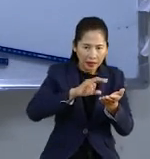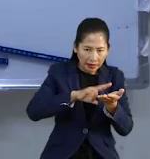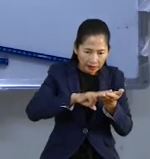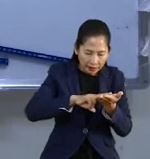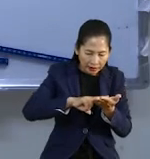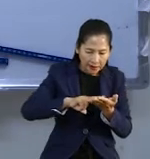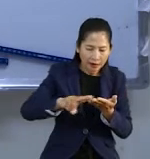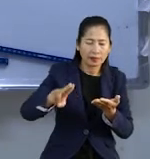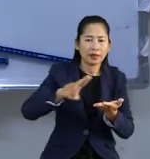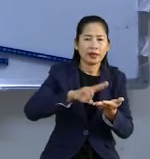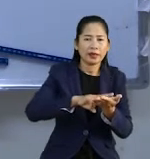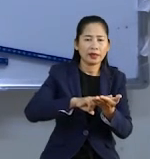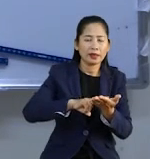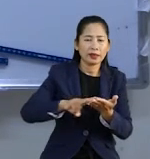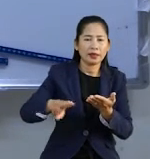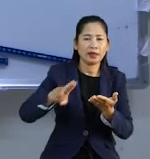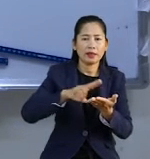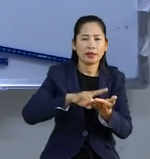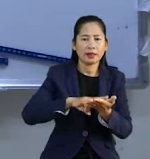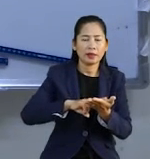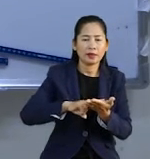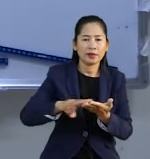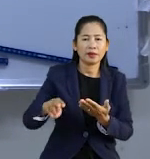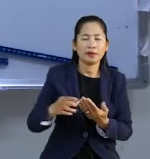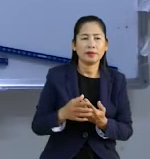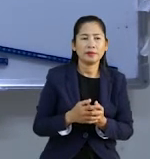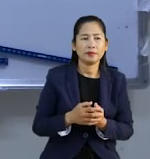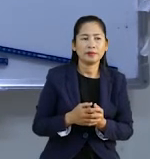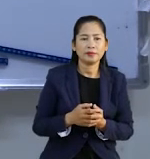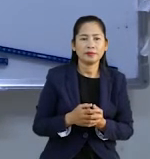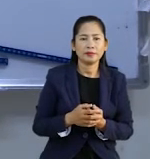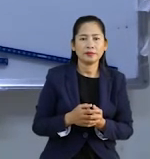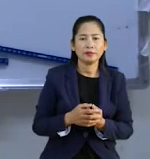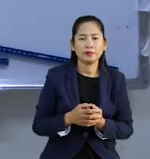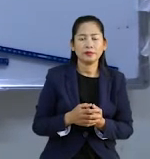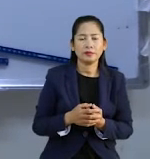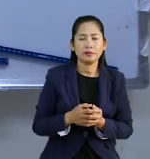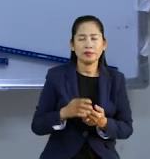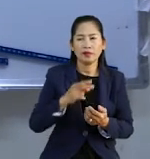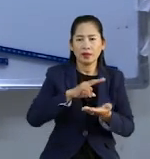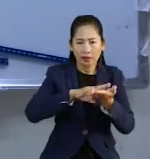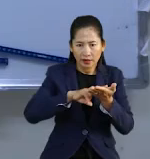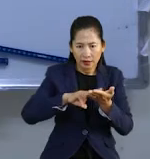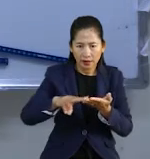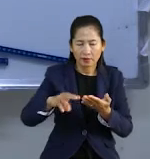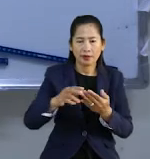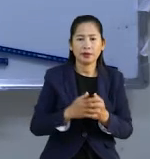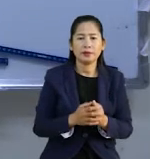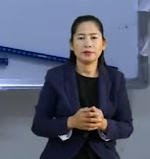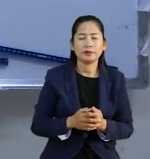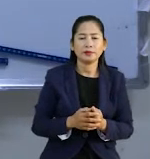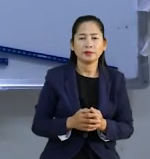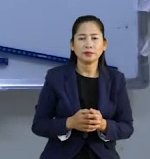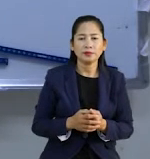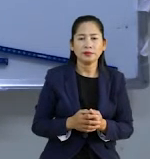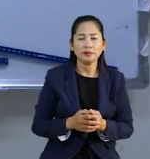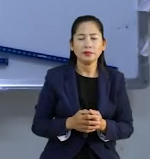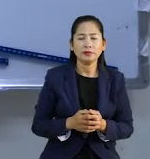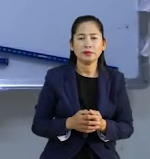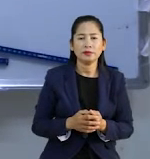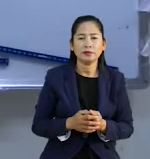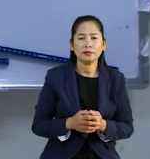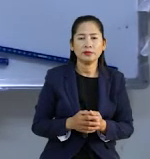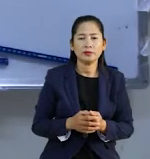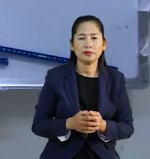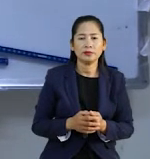พื่ออะนาไมจังอะนาไมบ้านอะนาไมบ้านก็เป็นนัดเ